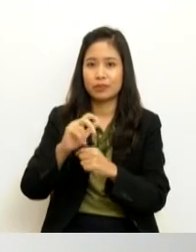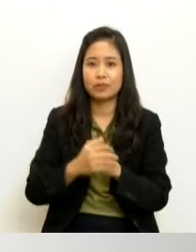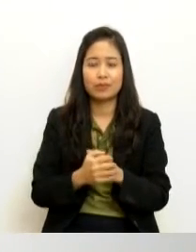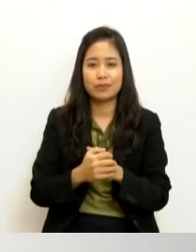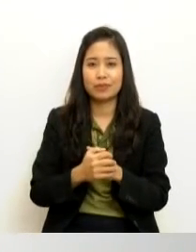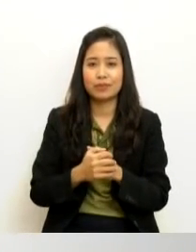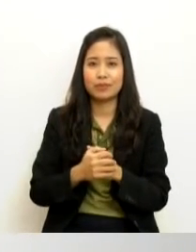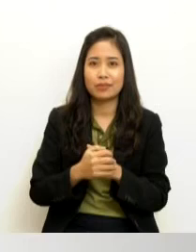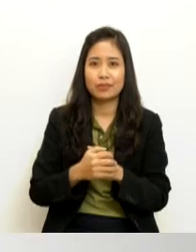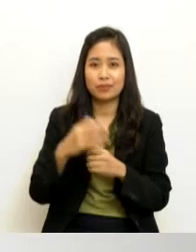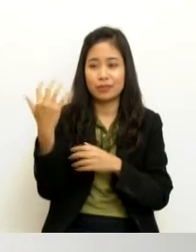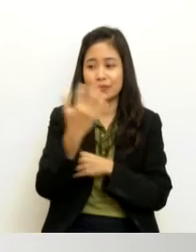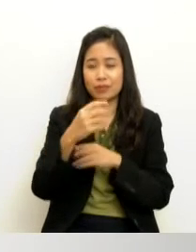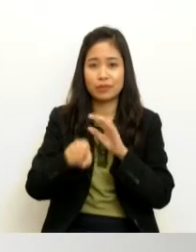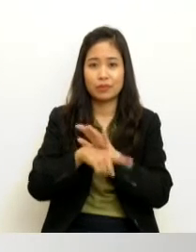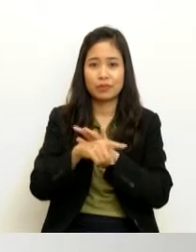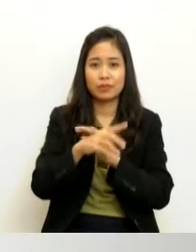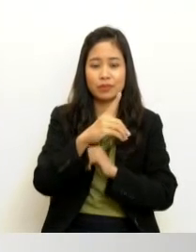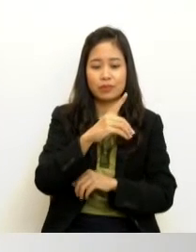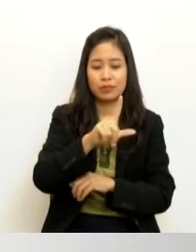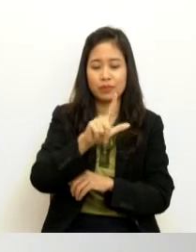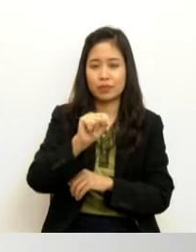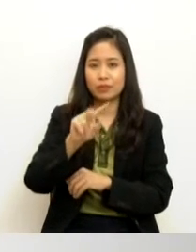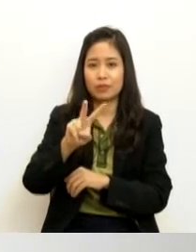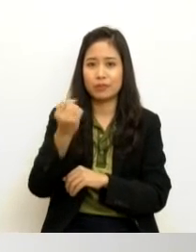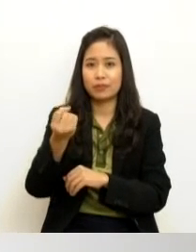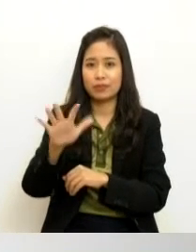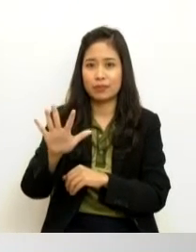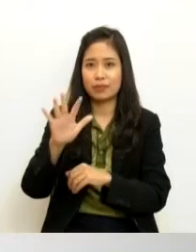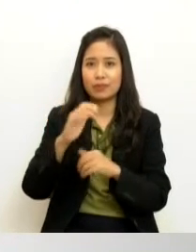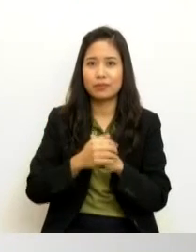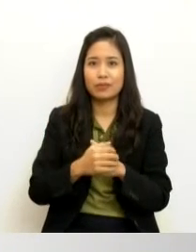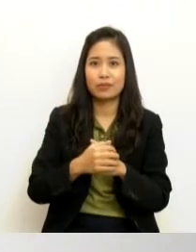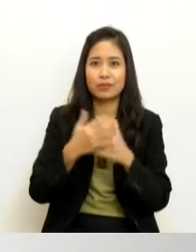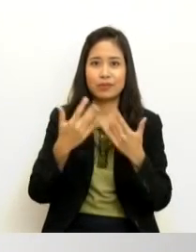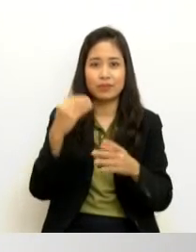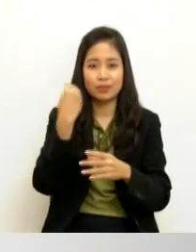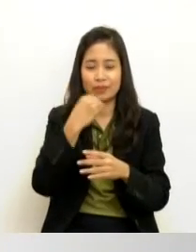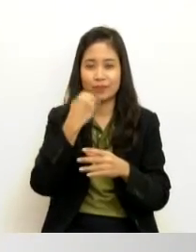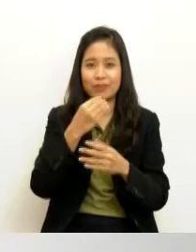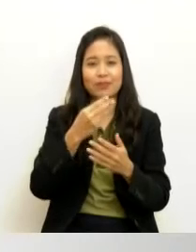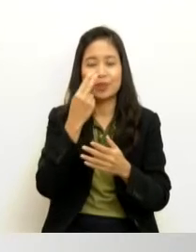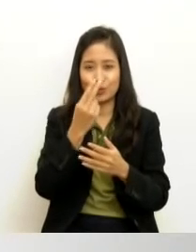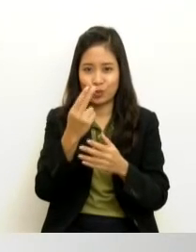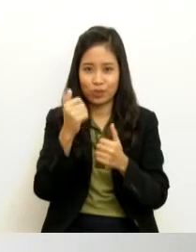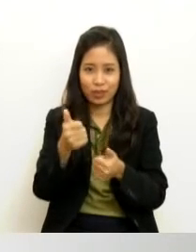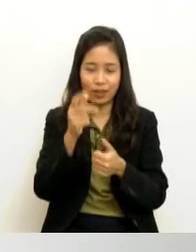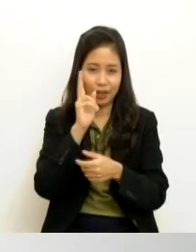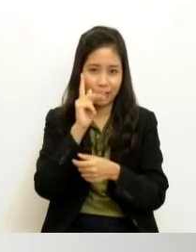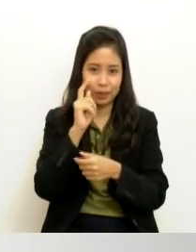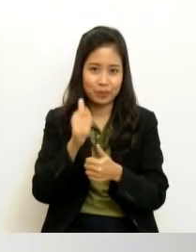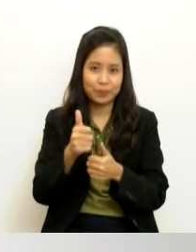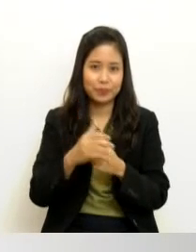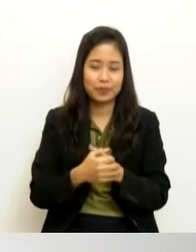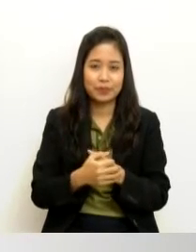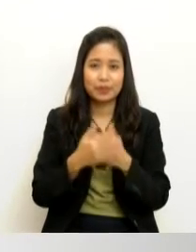2563นะคะทางสถานีโทรทัศน์การศึกษาทางไกลผ่านดาวเทียมช่อง DLTV 15และทุกๆช่องทางที่ท่านสามารถรับชมกันได้เลยนะคะส